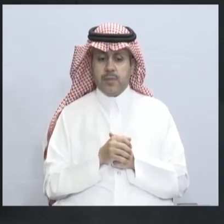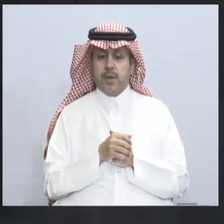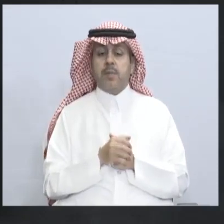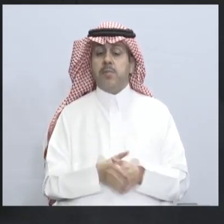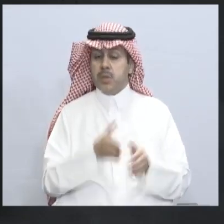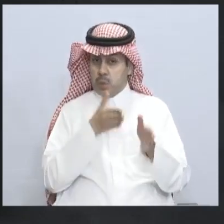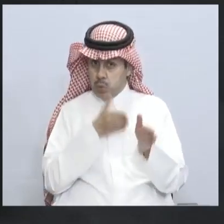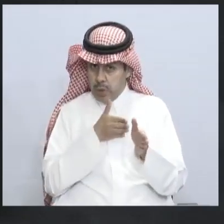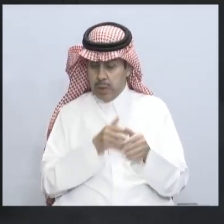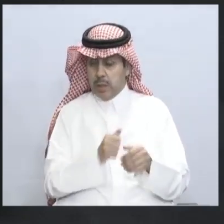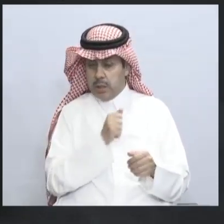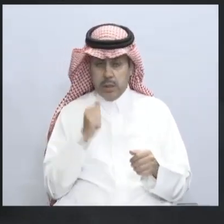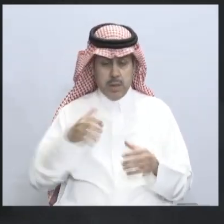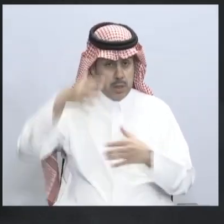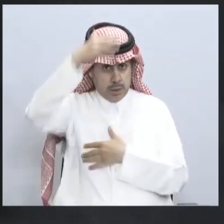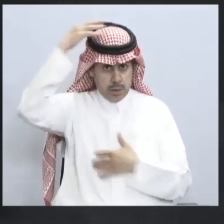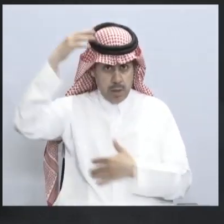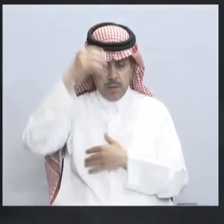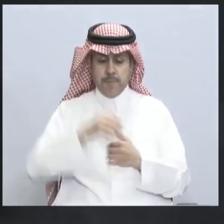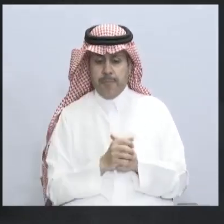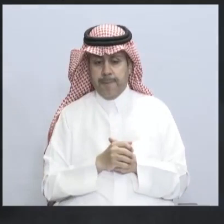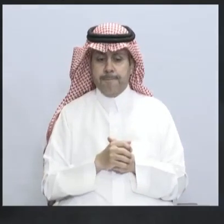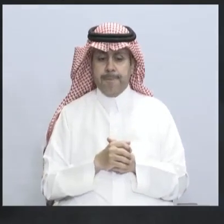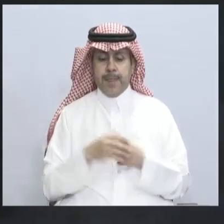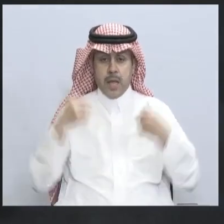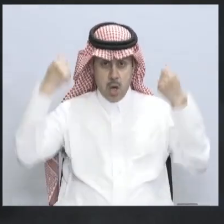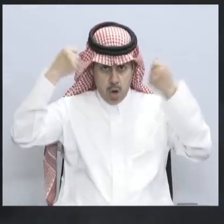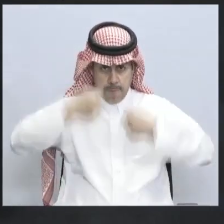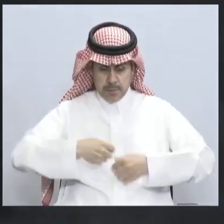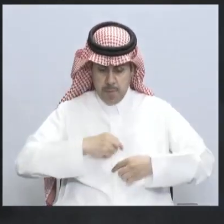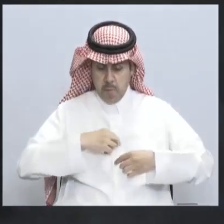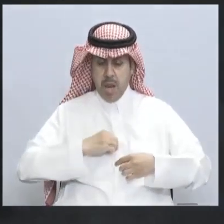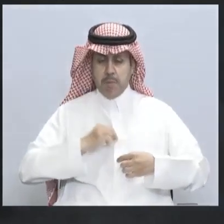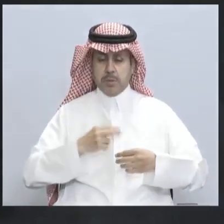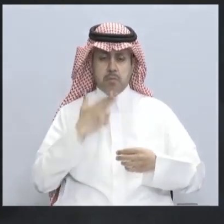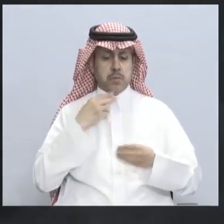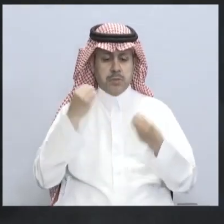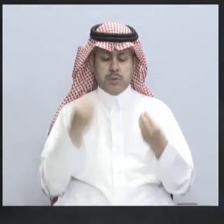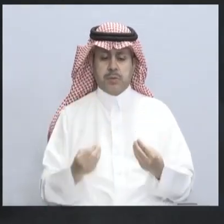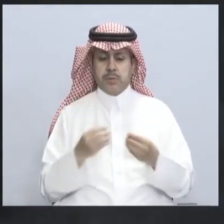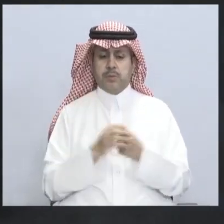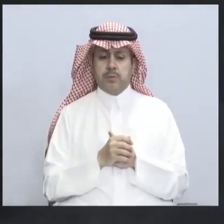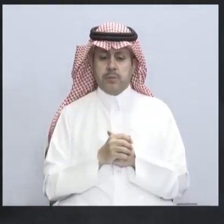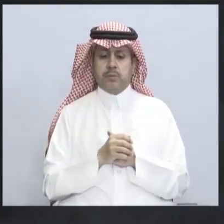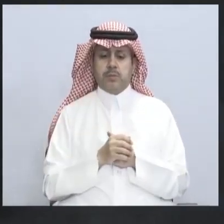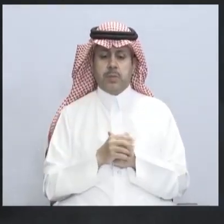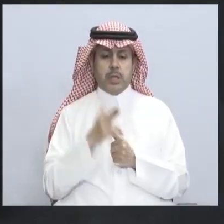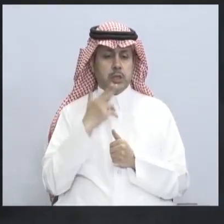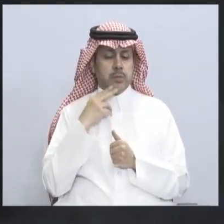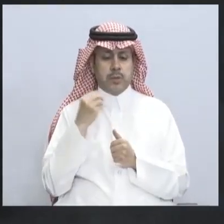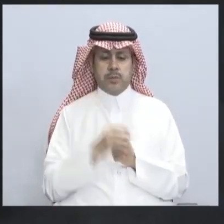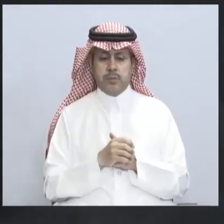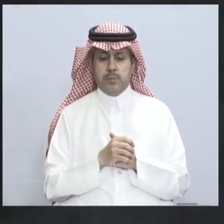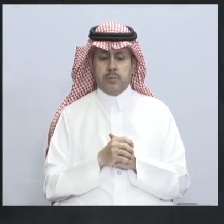العيد الاغتسال ولبس اجمل الثياب ولبس اجمل الثياب